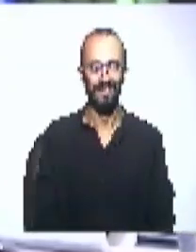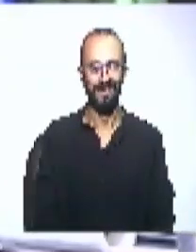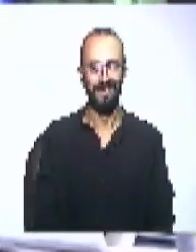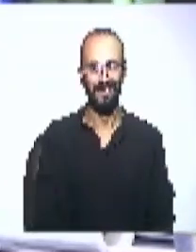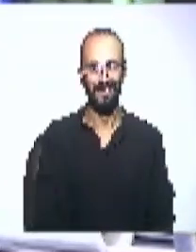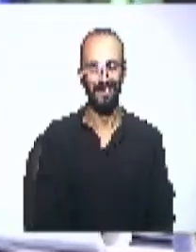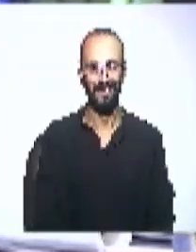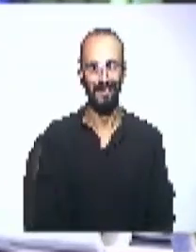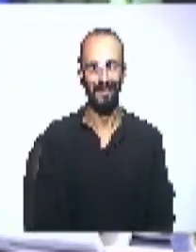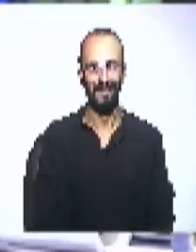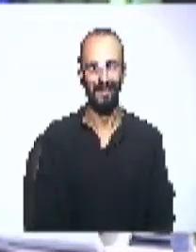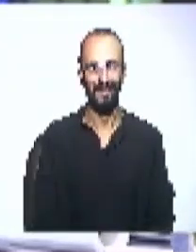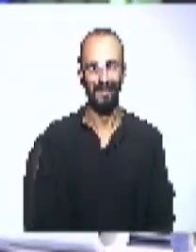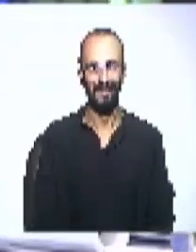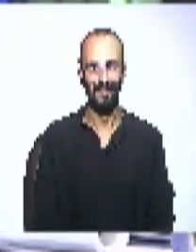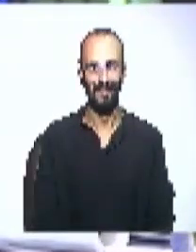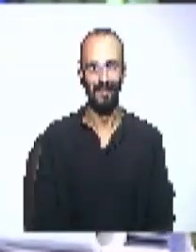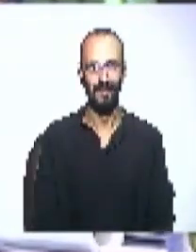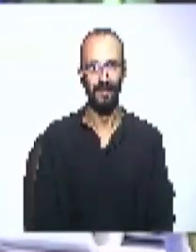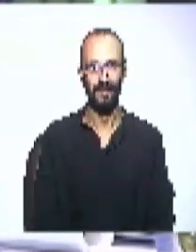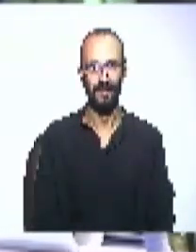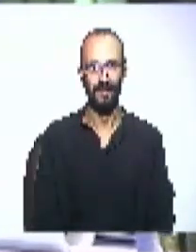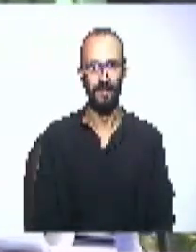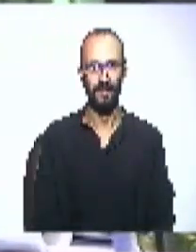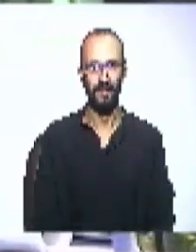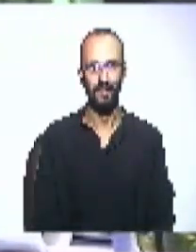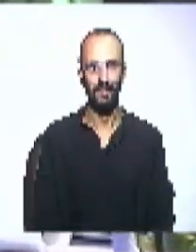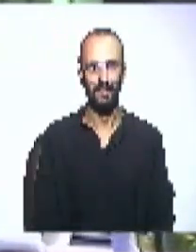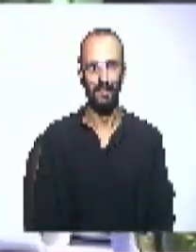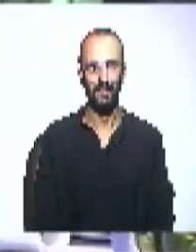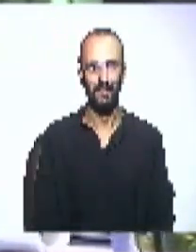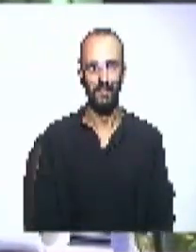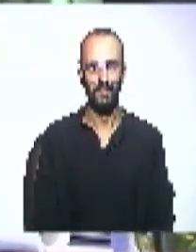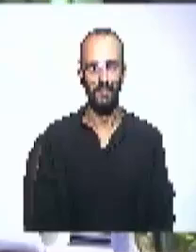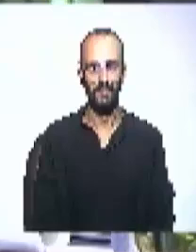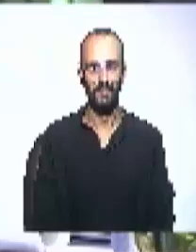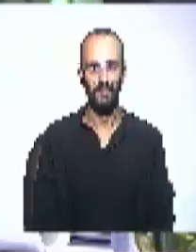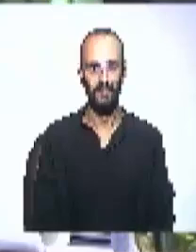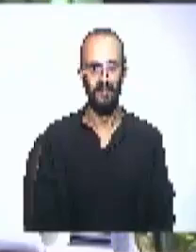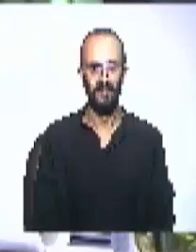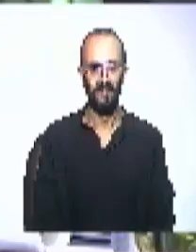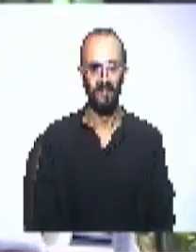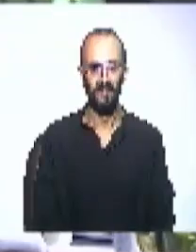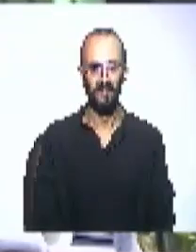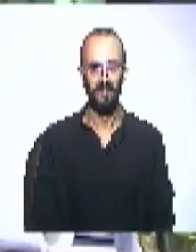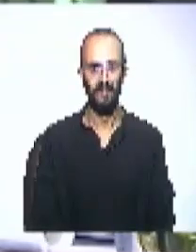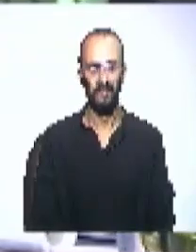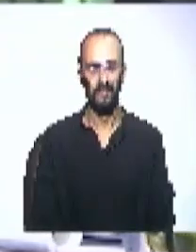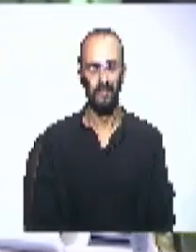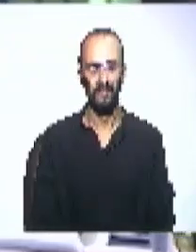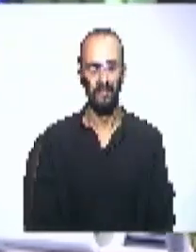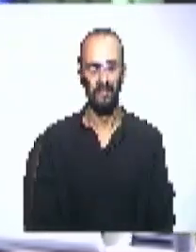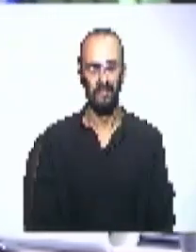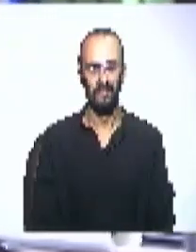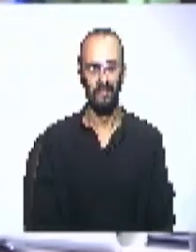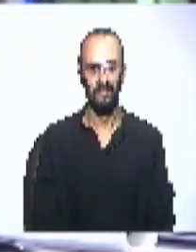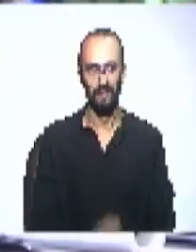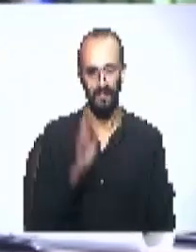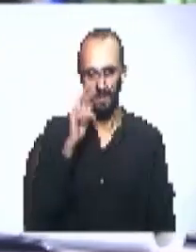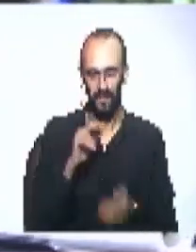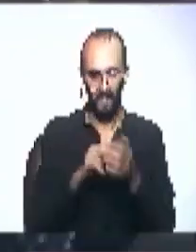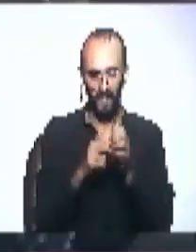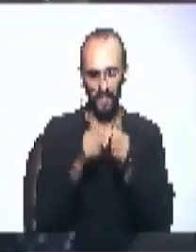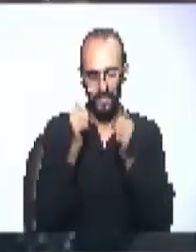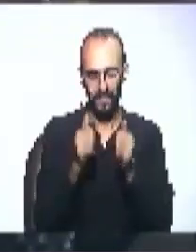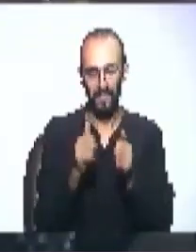طيب بقى نطلع. استاذه مريم مساء الخير. هنطلع. اهلا بيك يا فندم، اتفضلي. ازيك يا دكتور؟ ايه